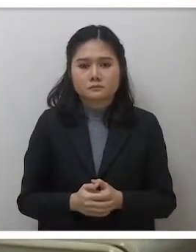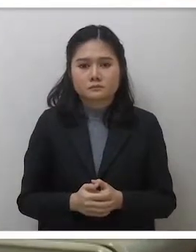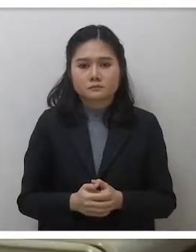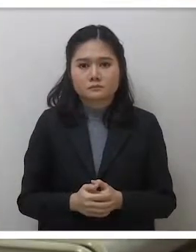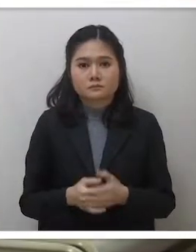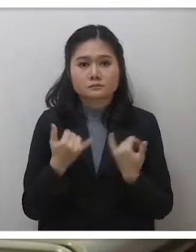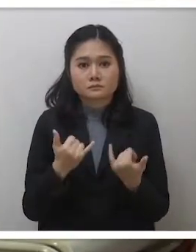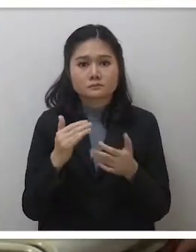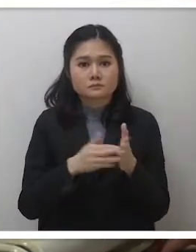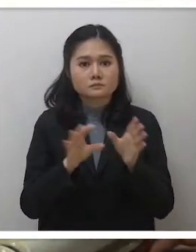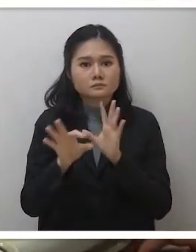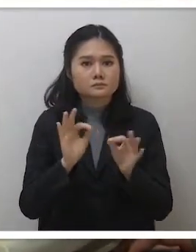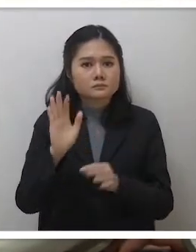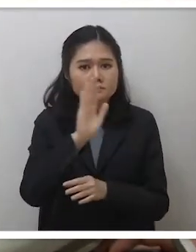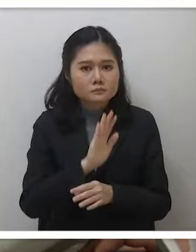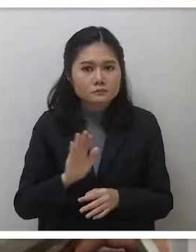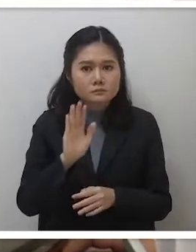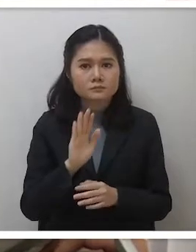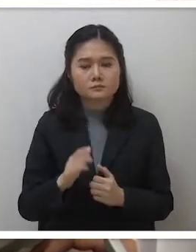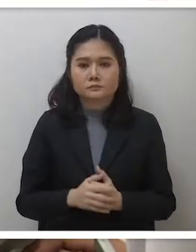คราวนี้คุณเลือกสีให้มันอ่อนลง